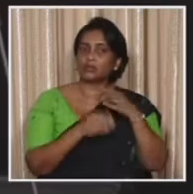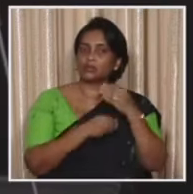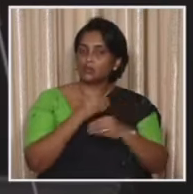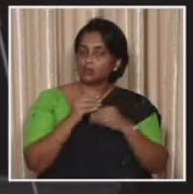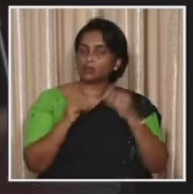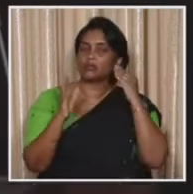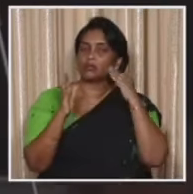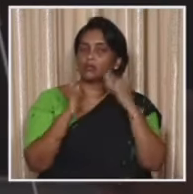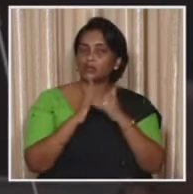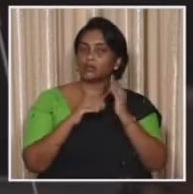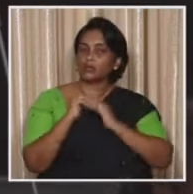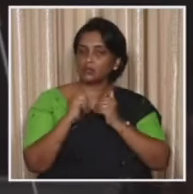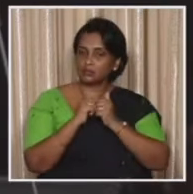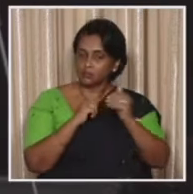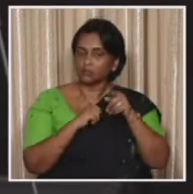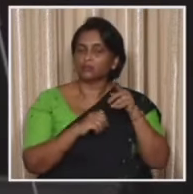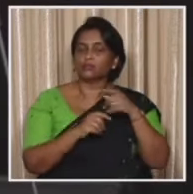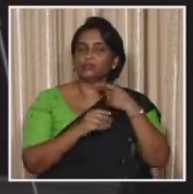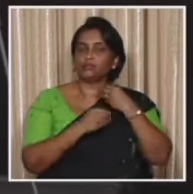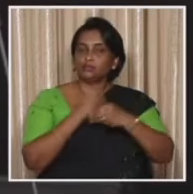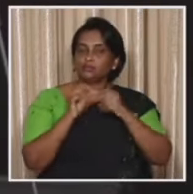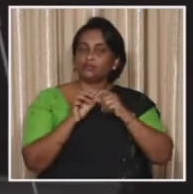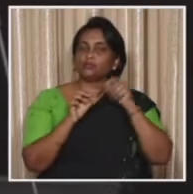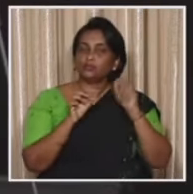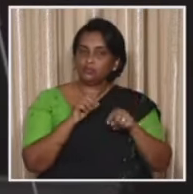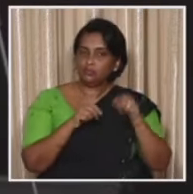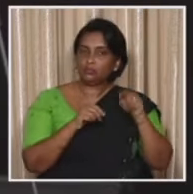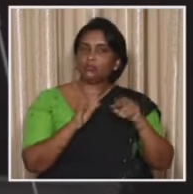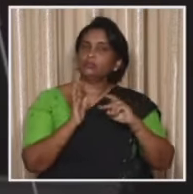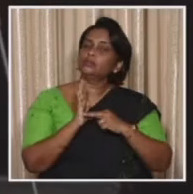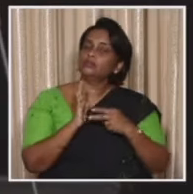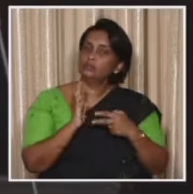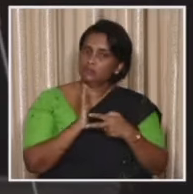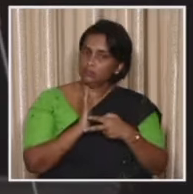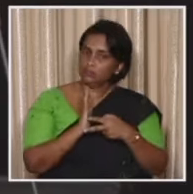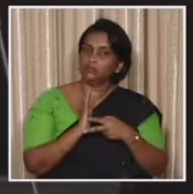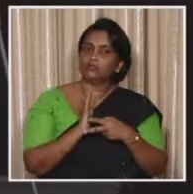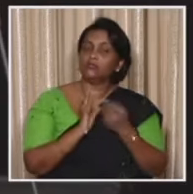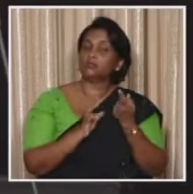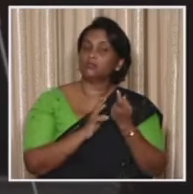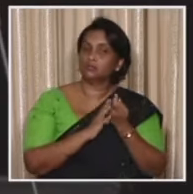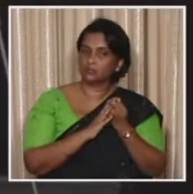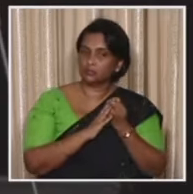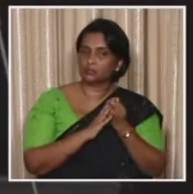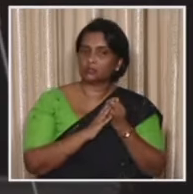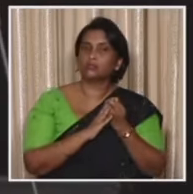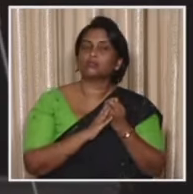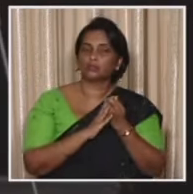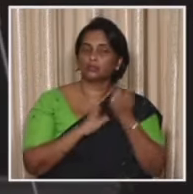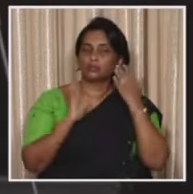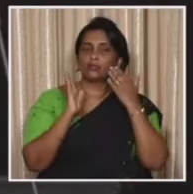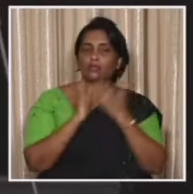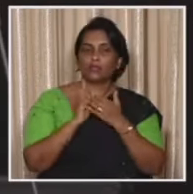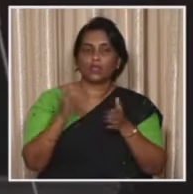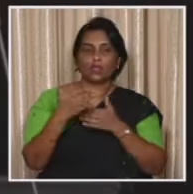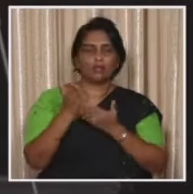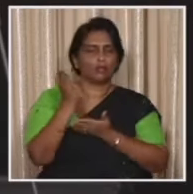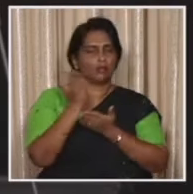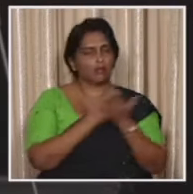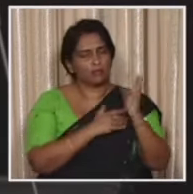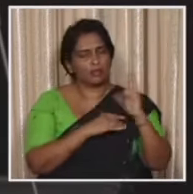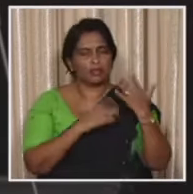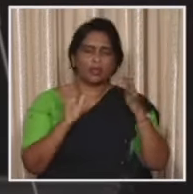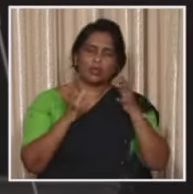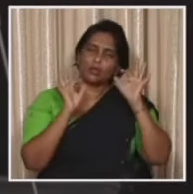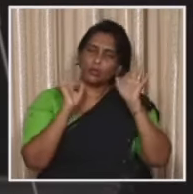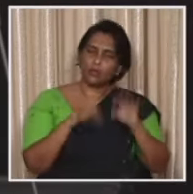ආයෝජනය කරන ක්‍රමවේදයක් තියෙනවා ආයෝජන මණ්ඩලය. ඒ ව්‍යාපෘතියේ මුදල් ස්ලැබ් එකක් තියෙනවා කැබිනට් යන්න අවශ්‍ය ඒවා තියෙනවා යන්න